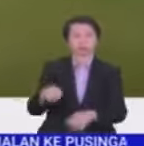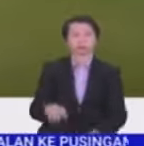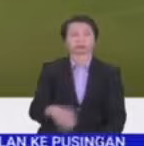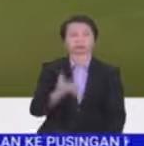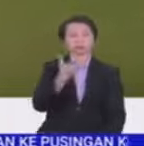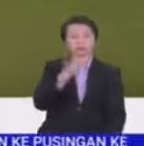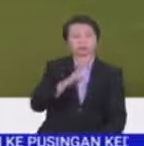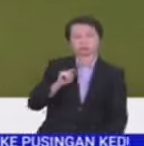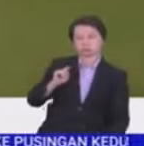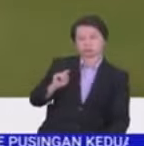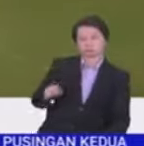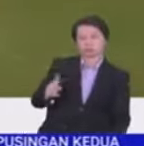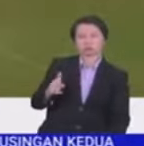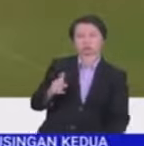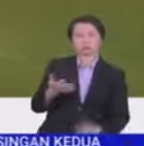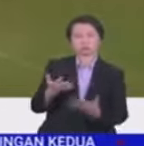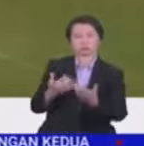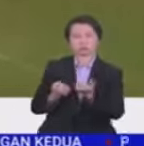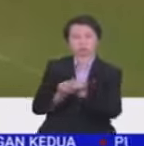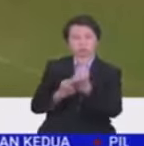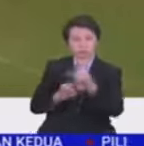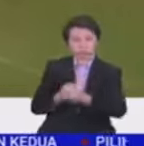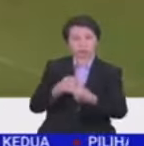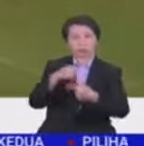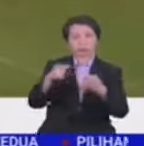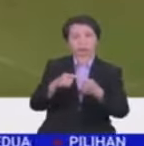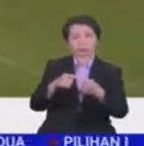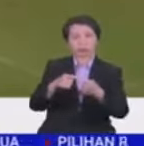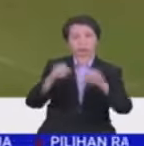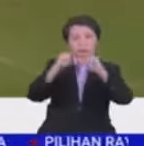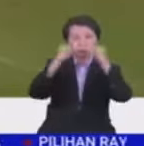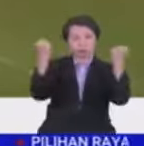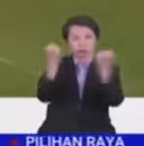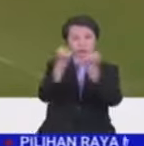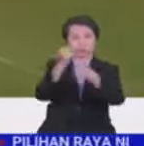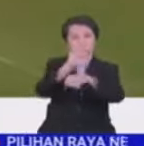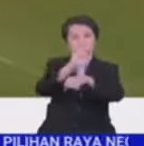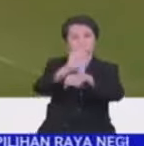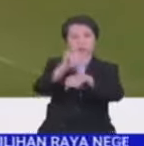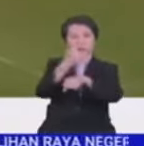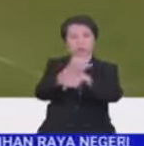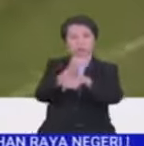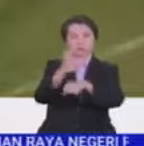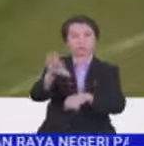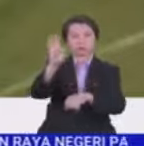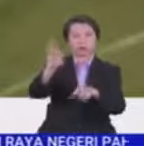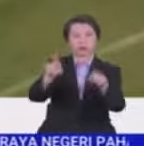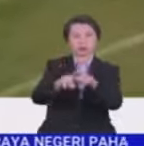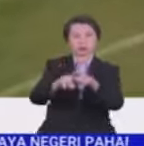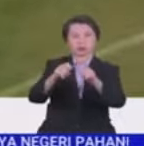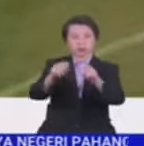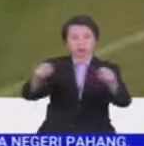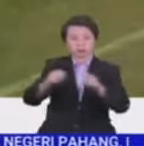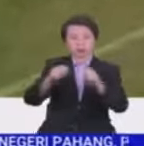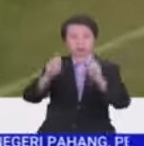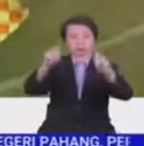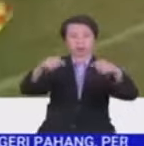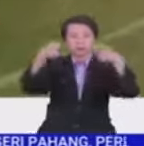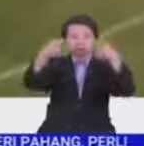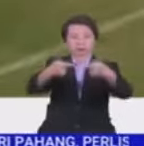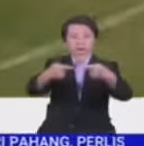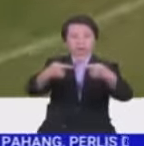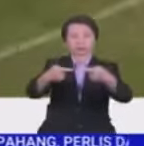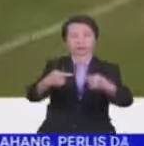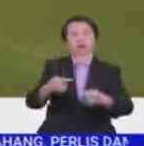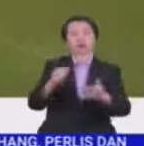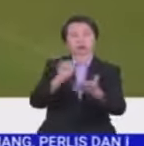Tuah juga dilihat memihak kepada mereka apabila Stadium Nasional Bukit Jalil dipilih sebagai gelanggang final.